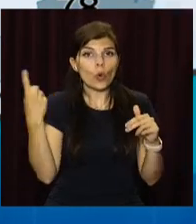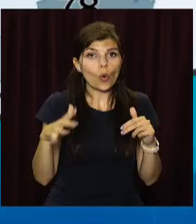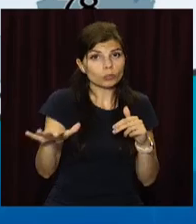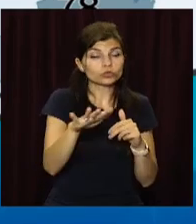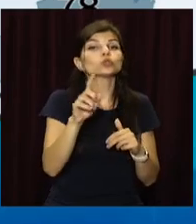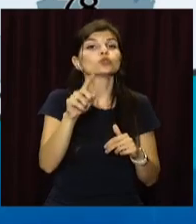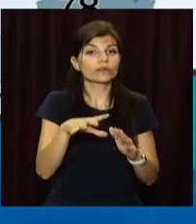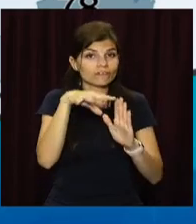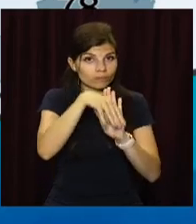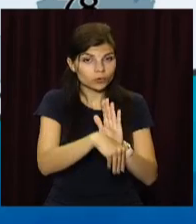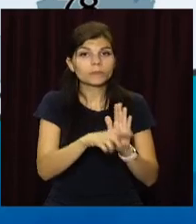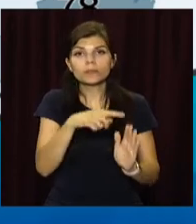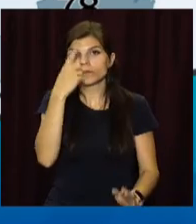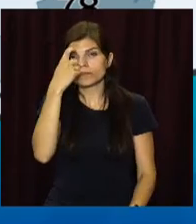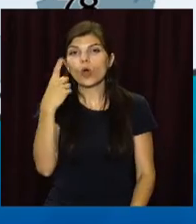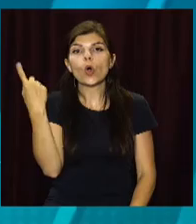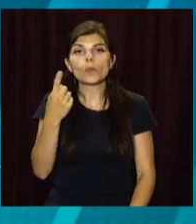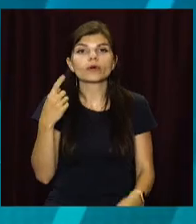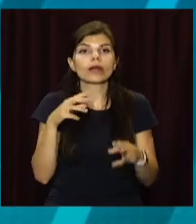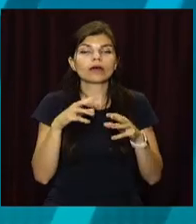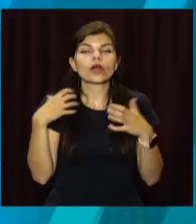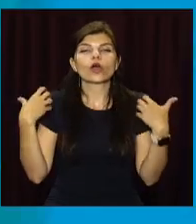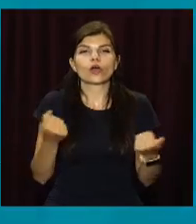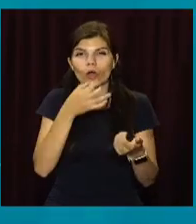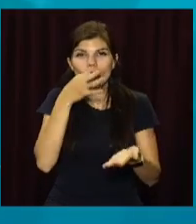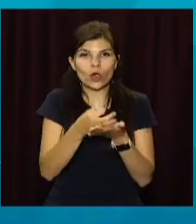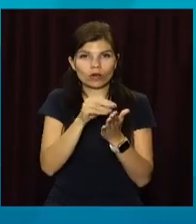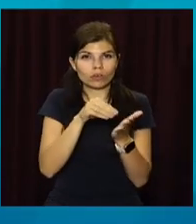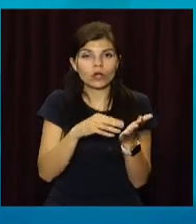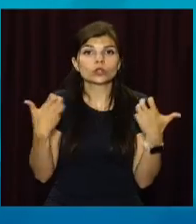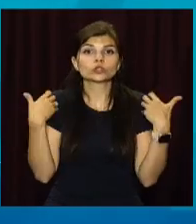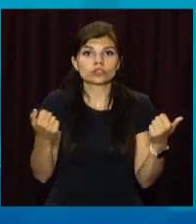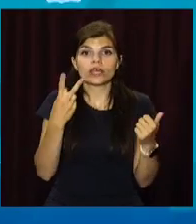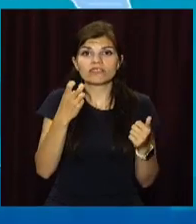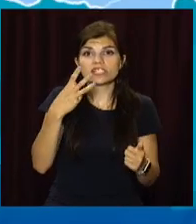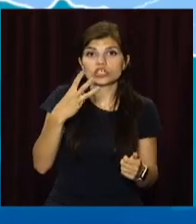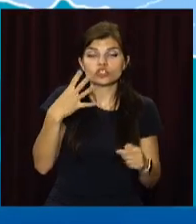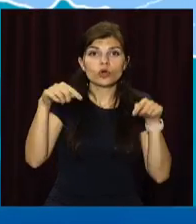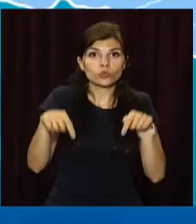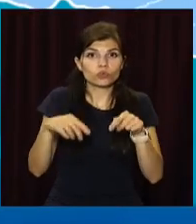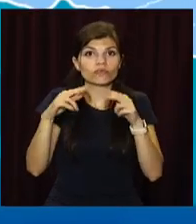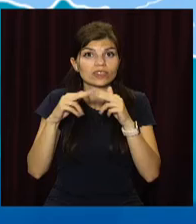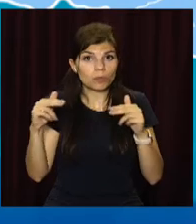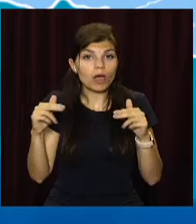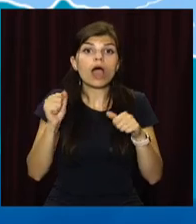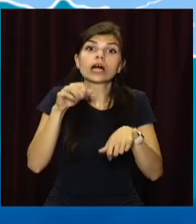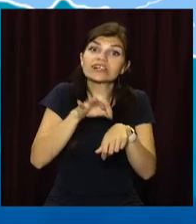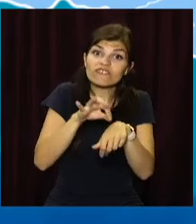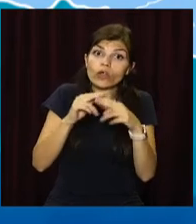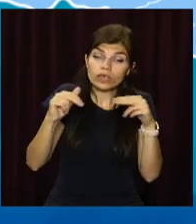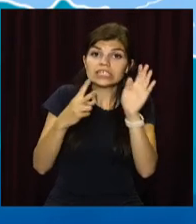областях. Та між тим, повідомляють в обласному департаменті охорони здоров'я, одужало 234 людини, тоді як